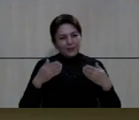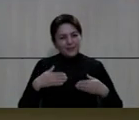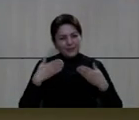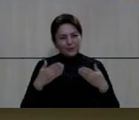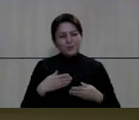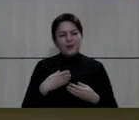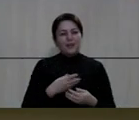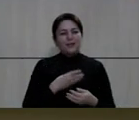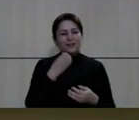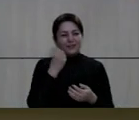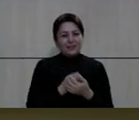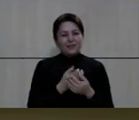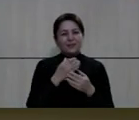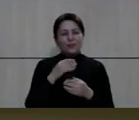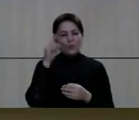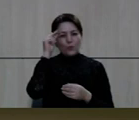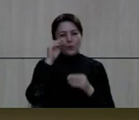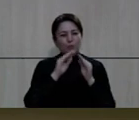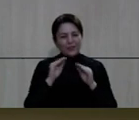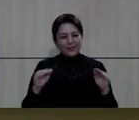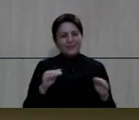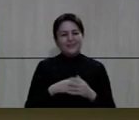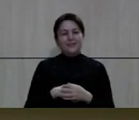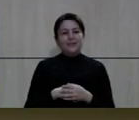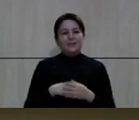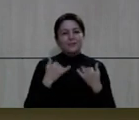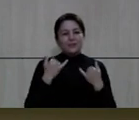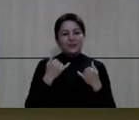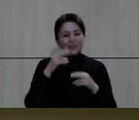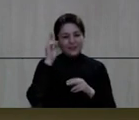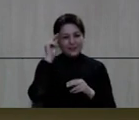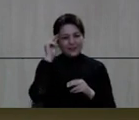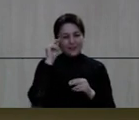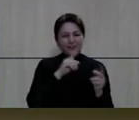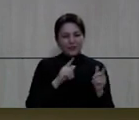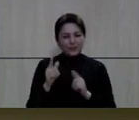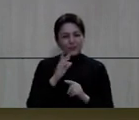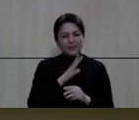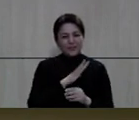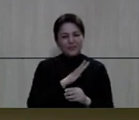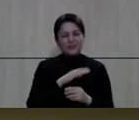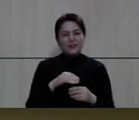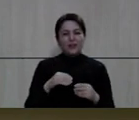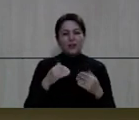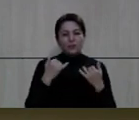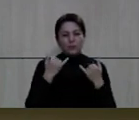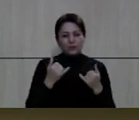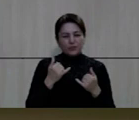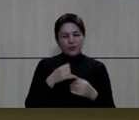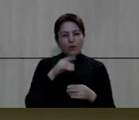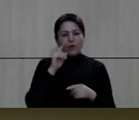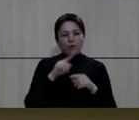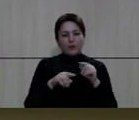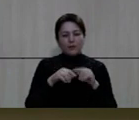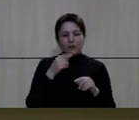Assalomu alaykum, qadrli o'quvchilar. Bugungi darsga tayyormisiz? Navbatdagi ona